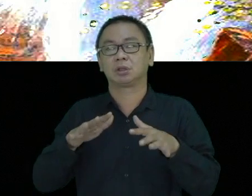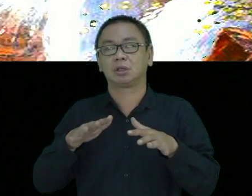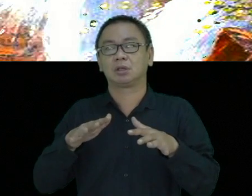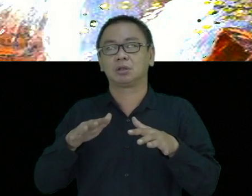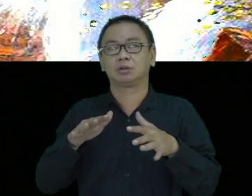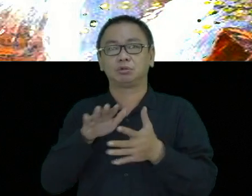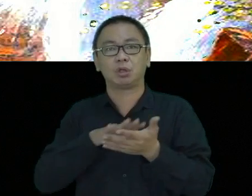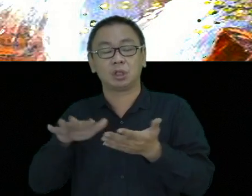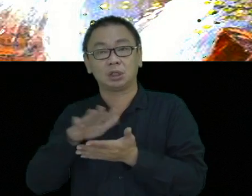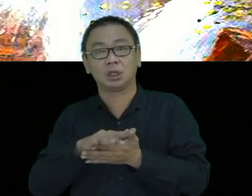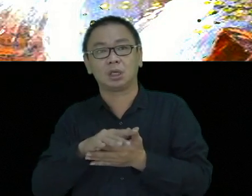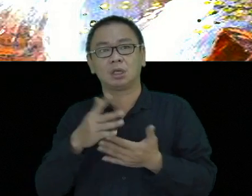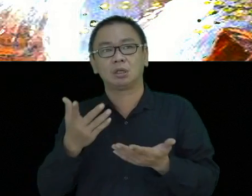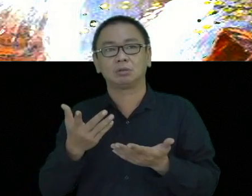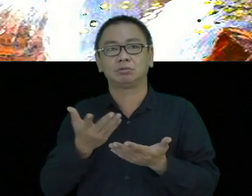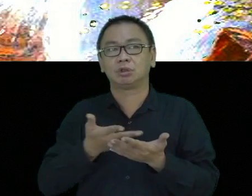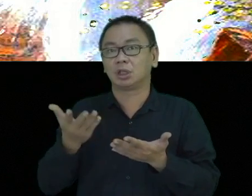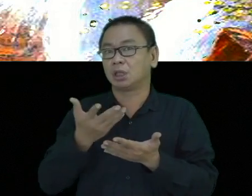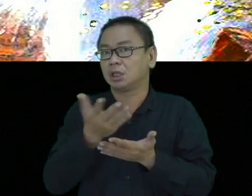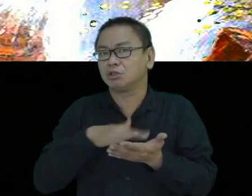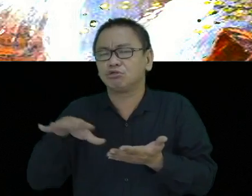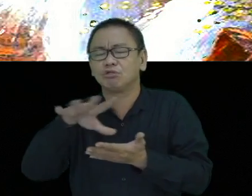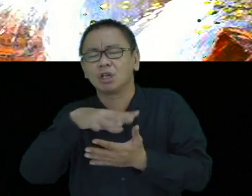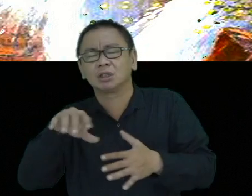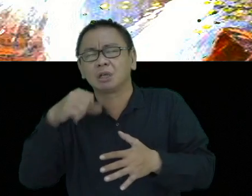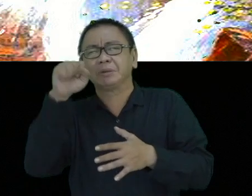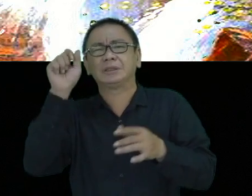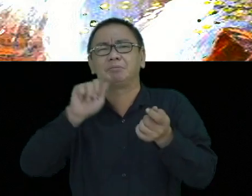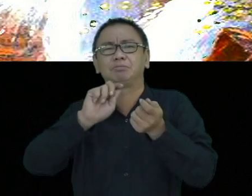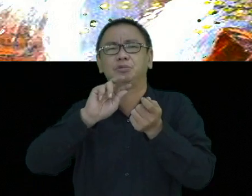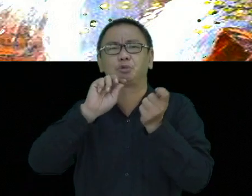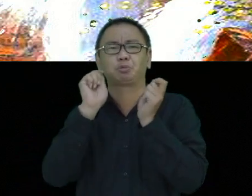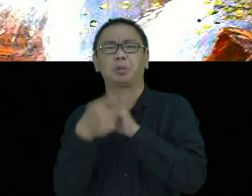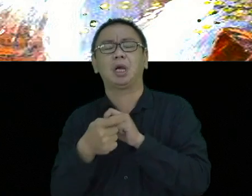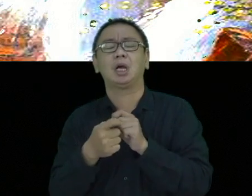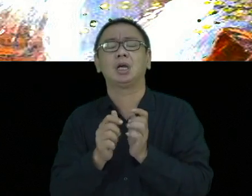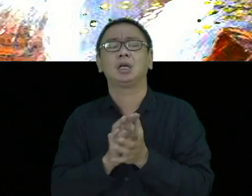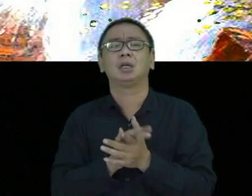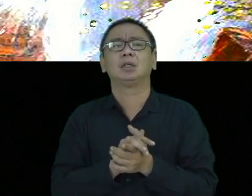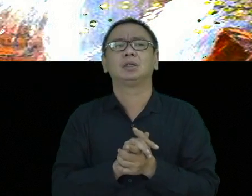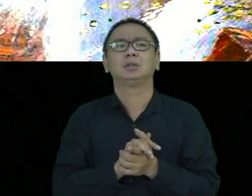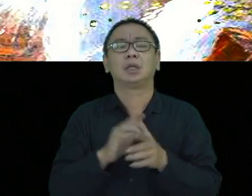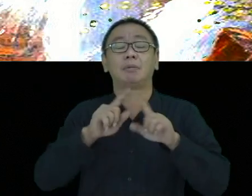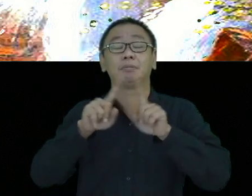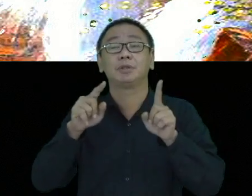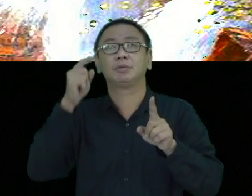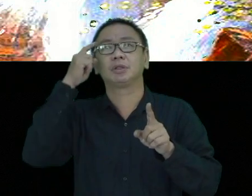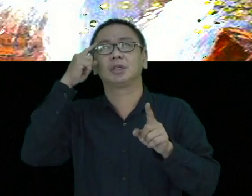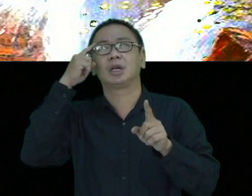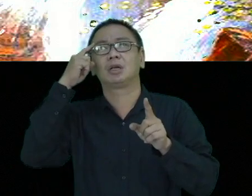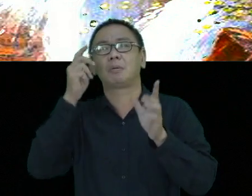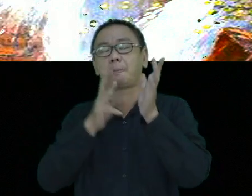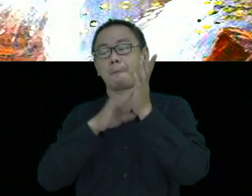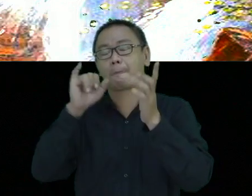suasana lingkungan tidak bisa diubahkan, tetapi pikiran kita, mindset kita, cara pandang